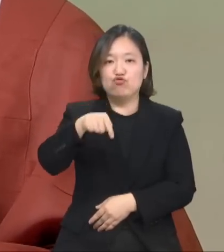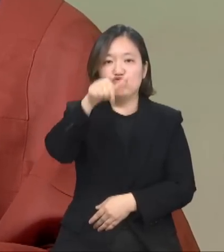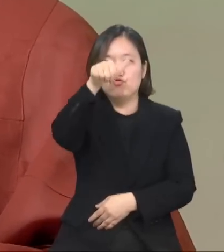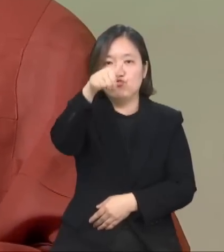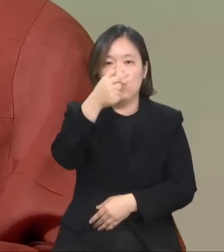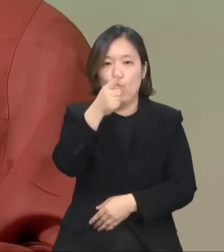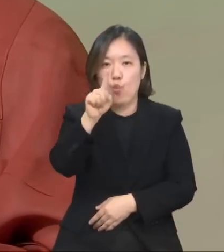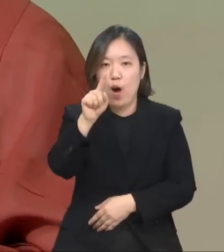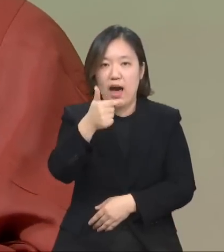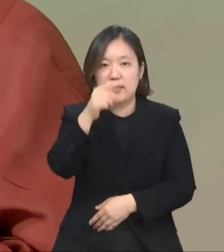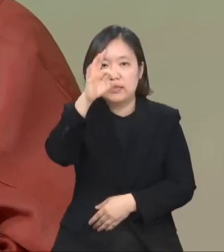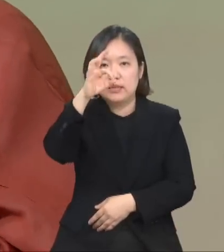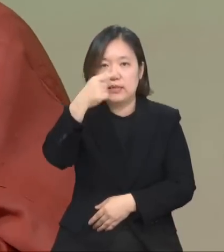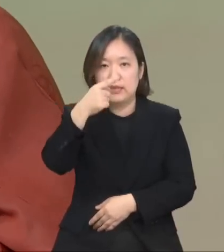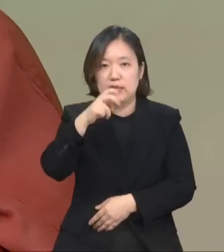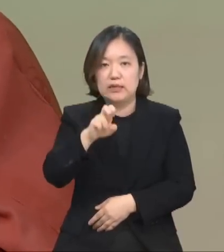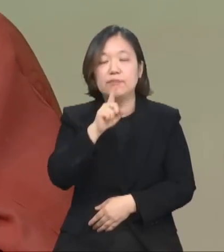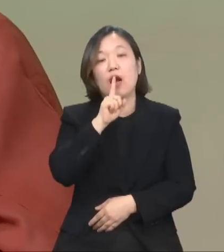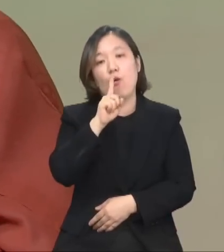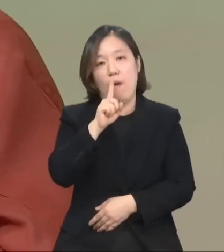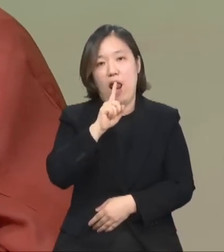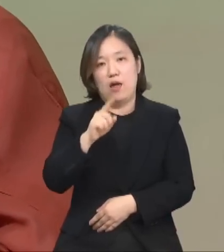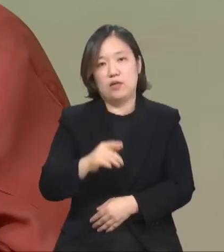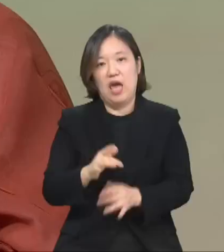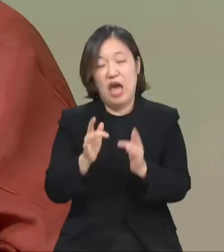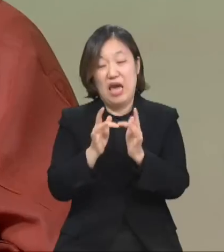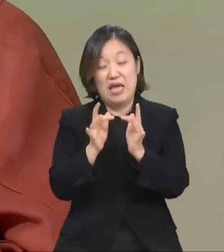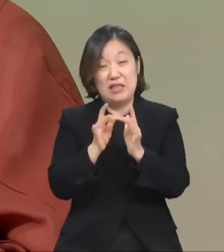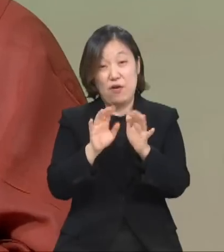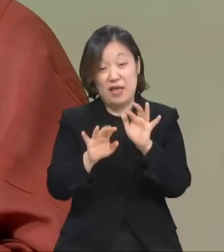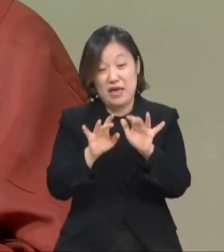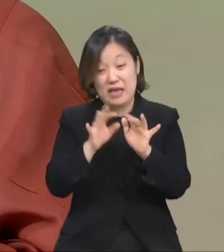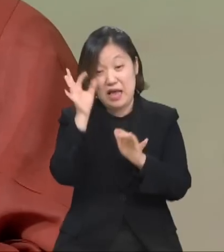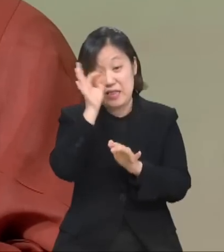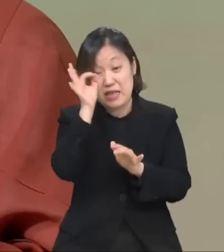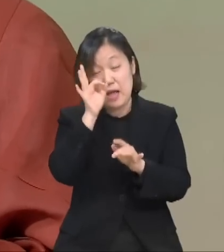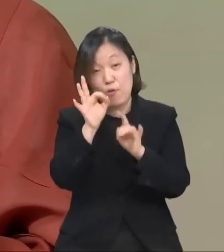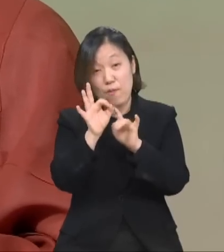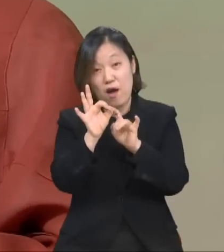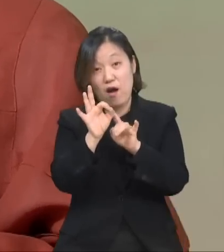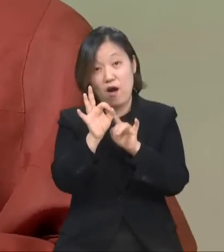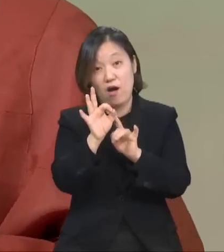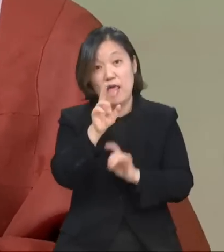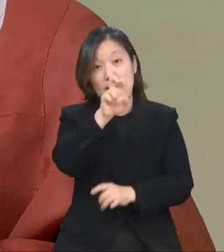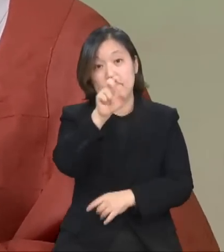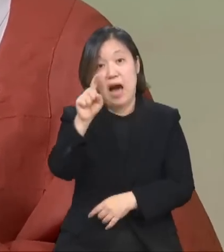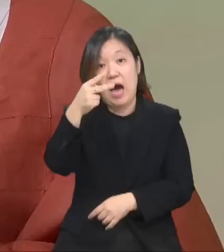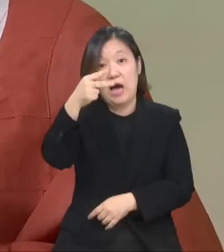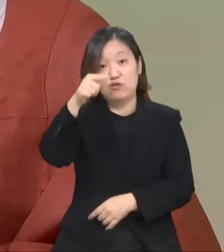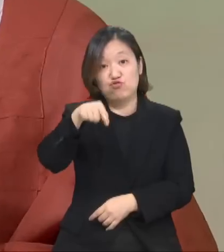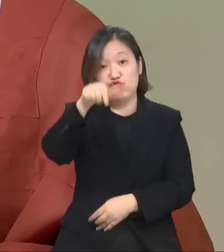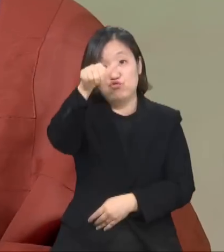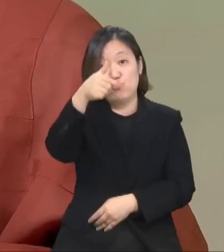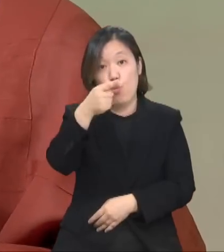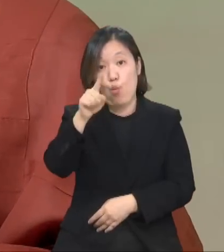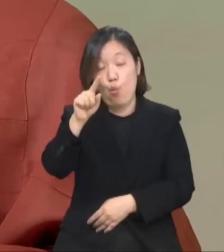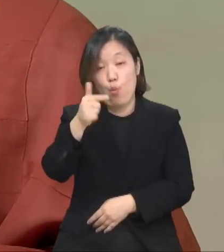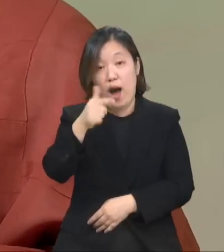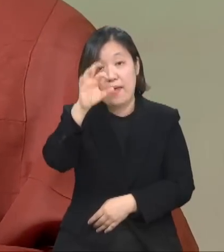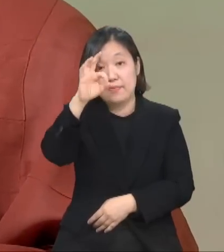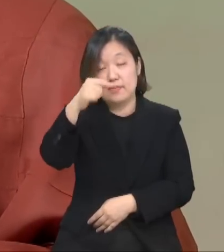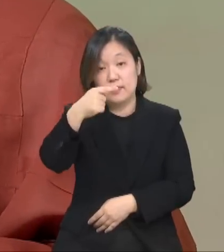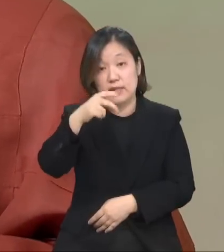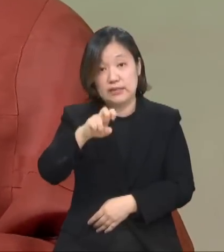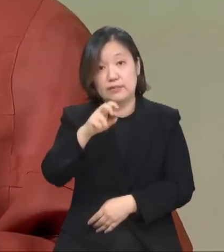인터넷에서 찾아보면 바로 나옵니다 사진도 나와요 마도 가능 관세음보살님께서 중생들을 제도하기